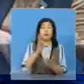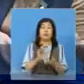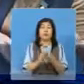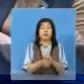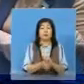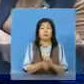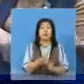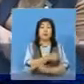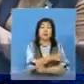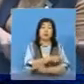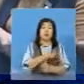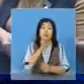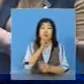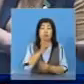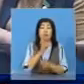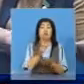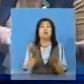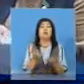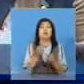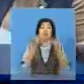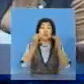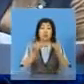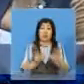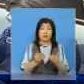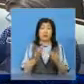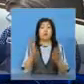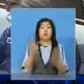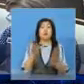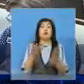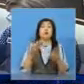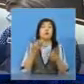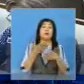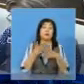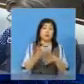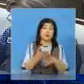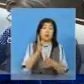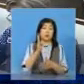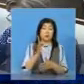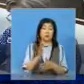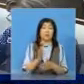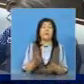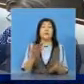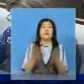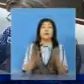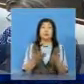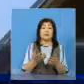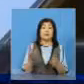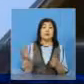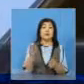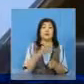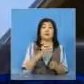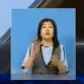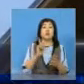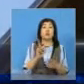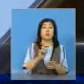мүшелеріне шаққандағы табысы күн көріс деңгейінен төмен болса, әлеуметтік жәрдемақыға ие болады. Бұл төлем енді тұрғындарды еңбекке